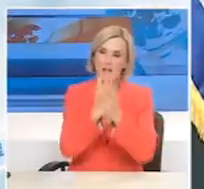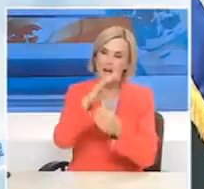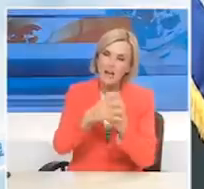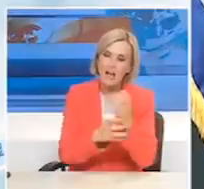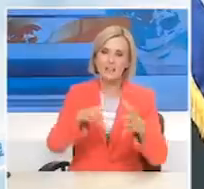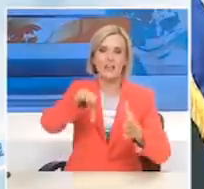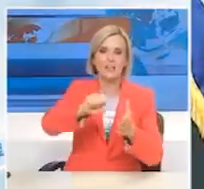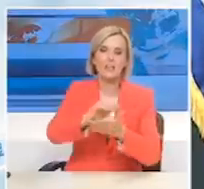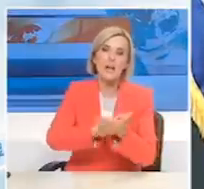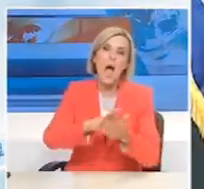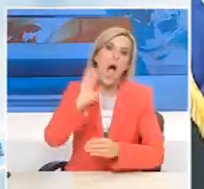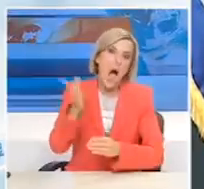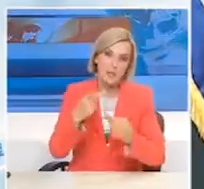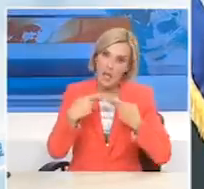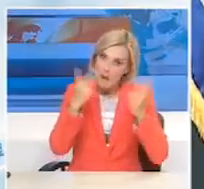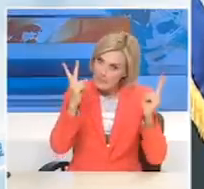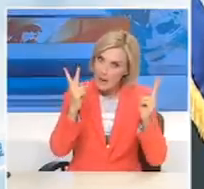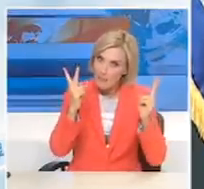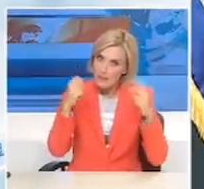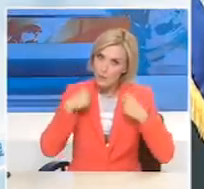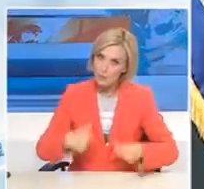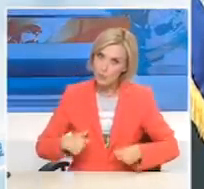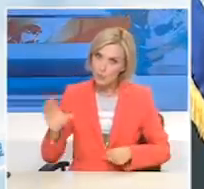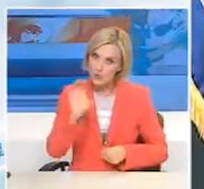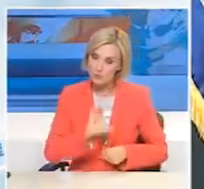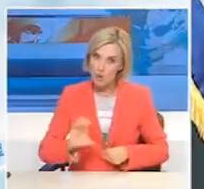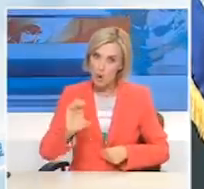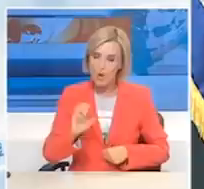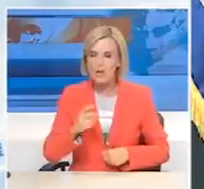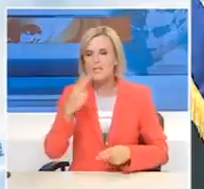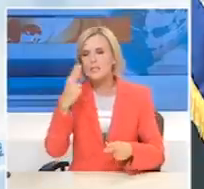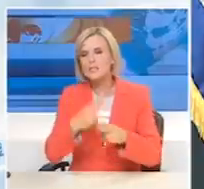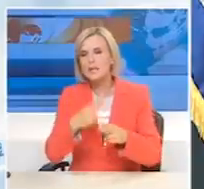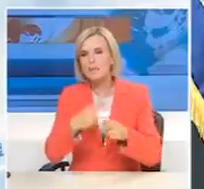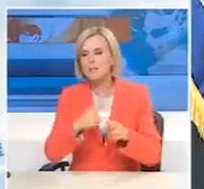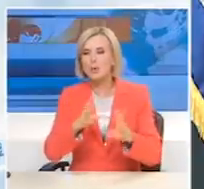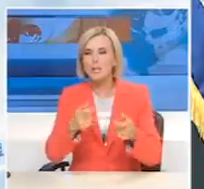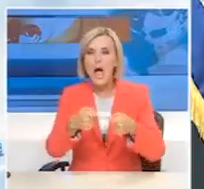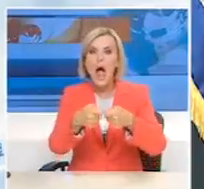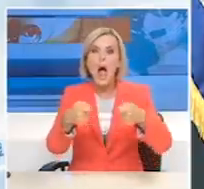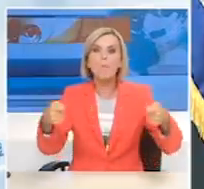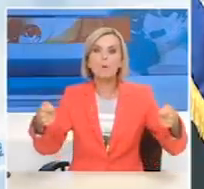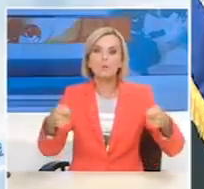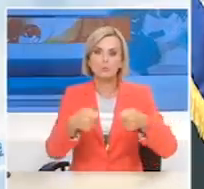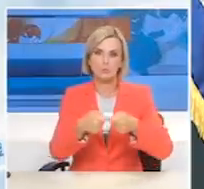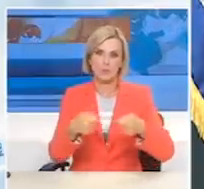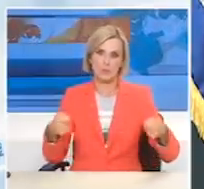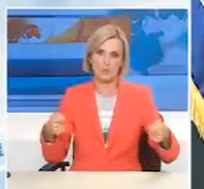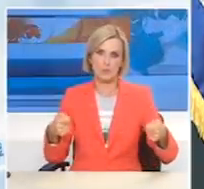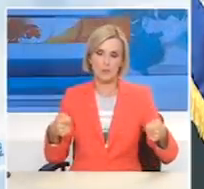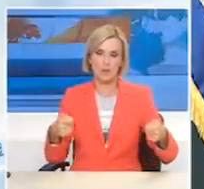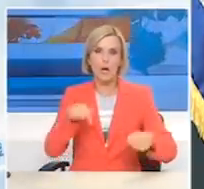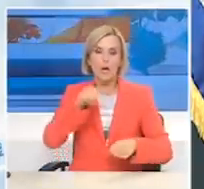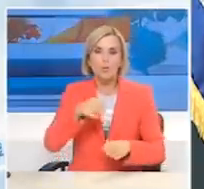η διαδικασία του τουρισμού, και η τήρηση των αποστάσεων. Βλέπετε ότι τώρα έχουμε την ανάγκη να μετακινηθούμε